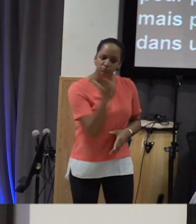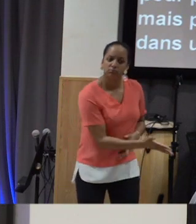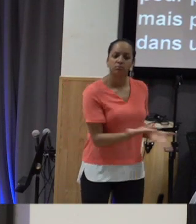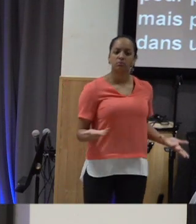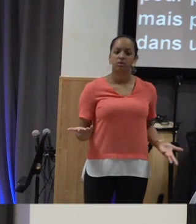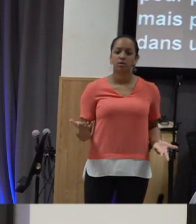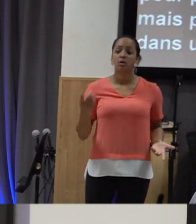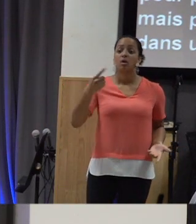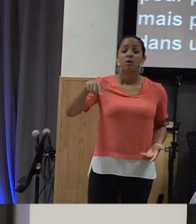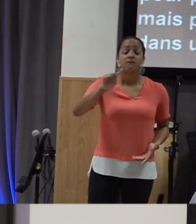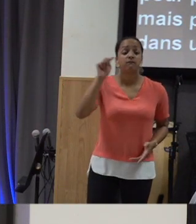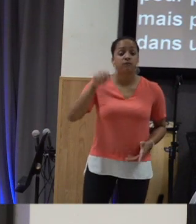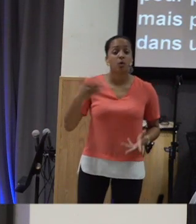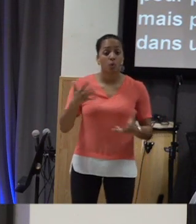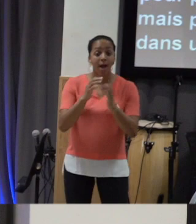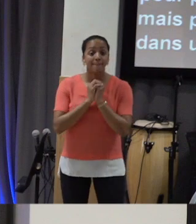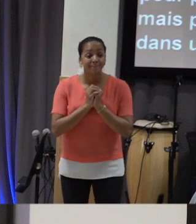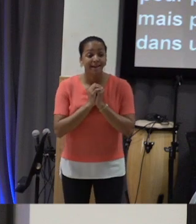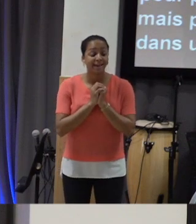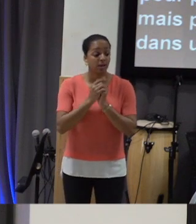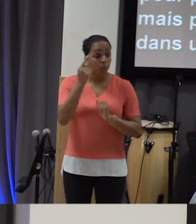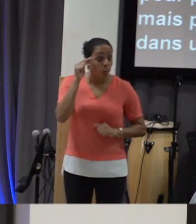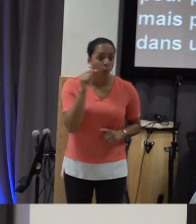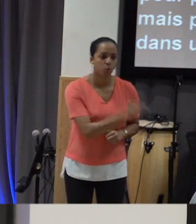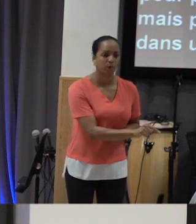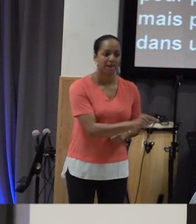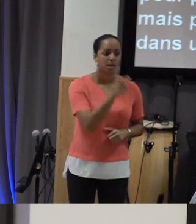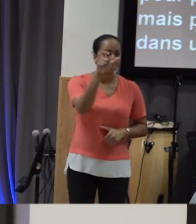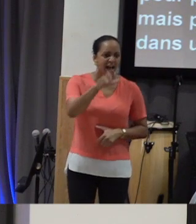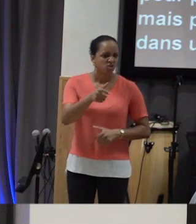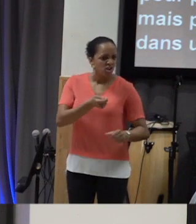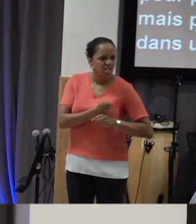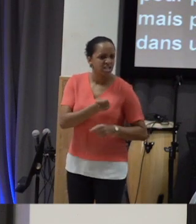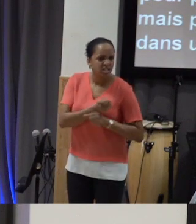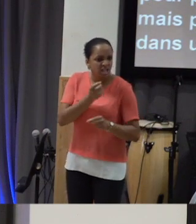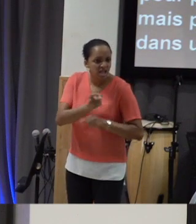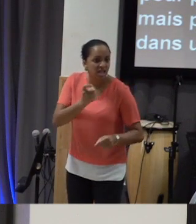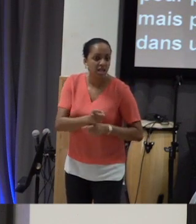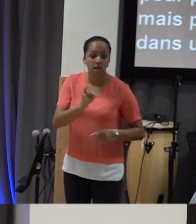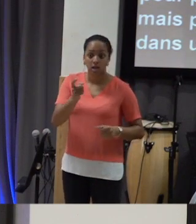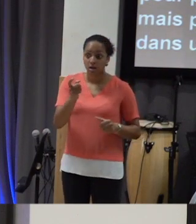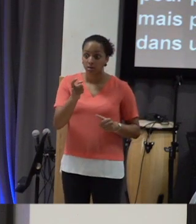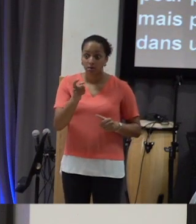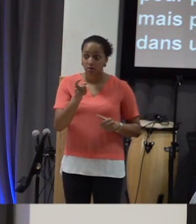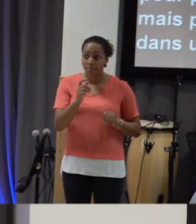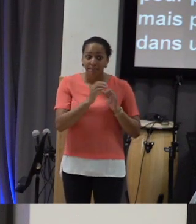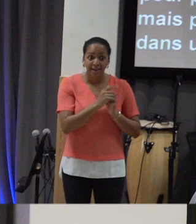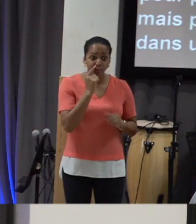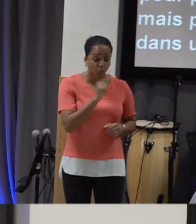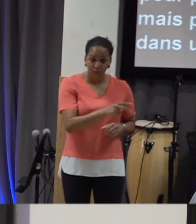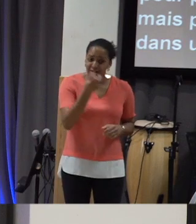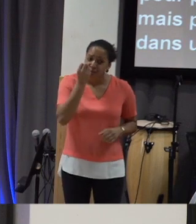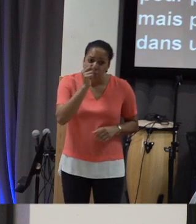ennemi. Donc, si quelqu'un te maltraite, te persécute, tu pries pour lui. Je peux t'assurer que ça va cesser. Hein. C'est un principe spirituel. Donc, au lieu d'être